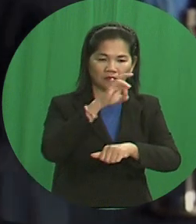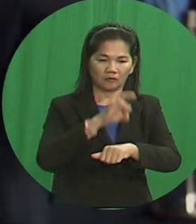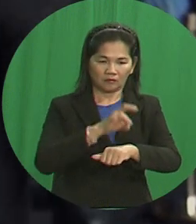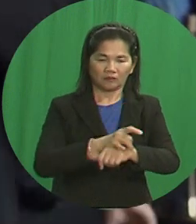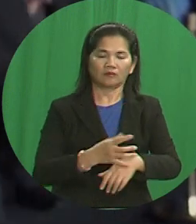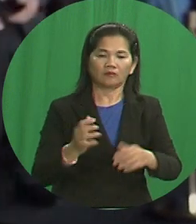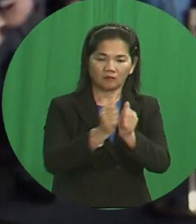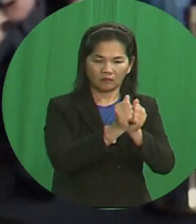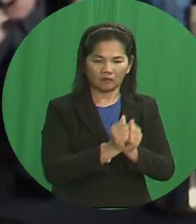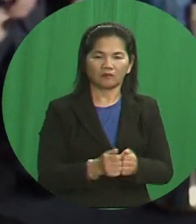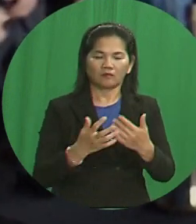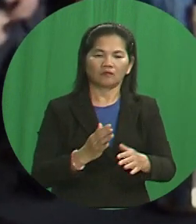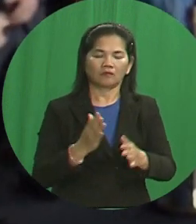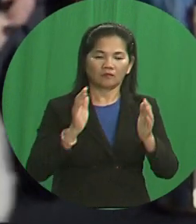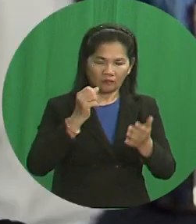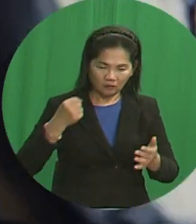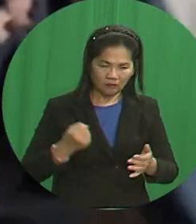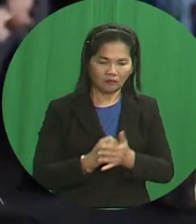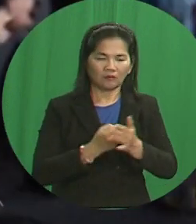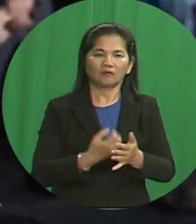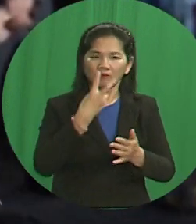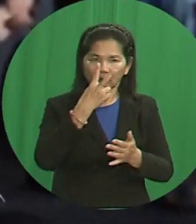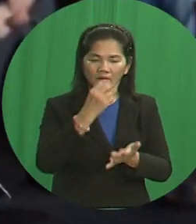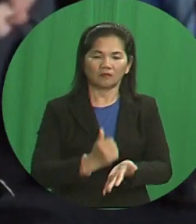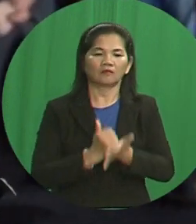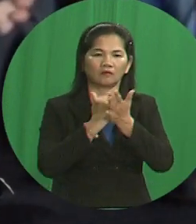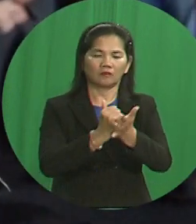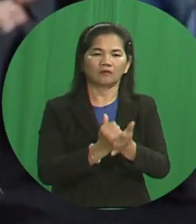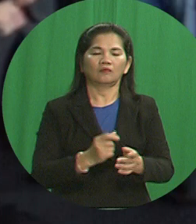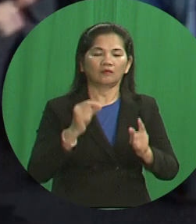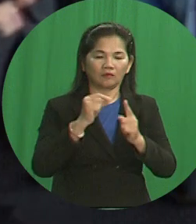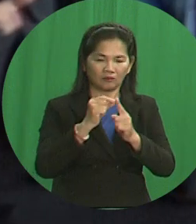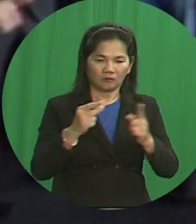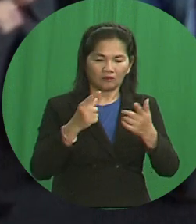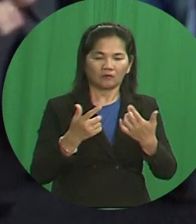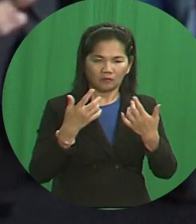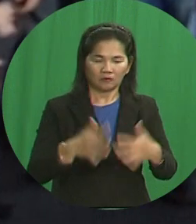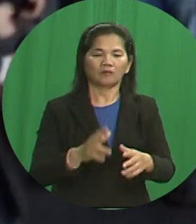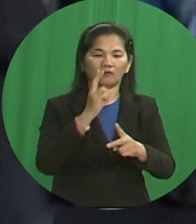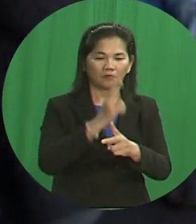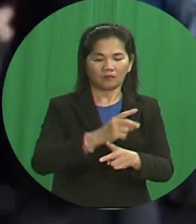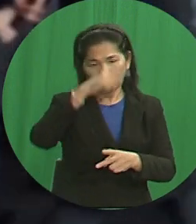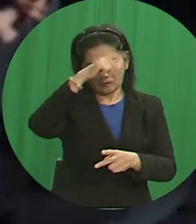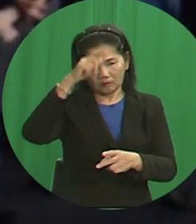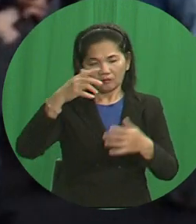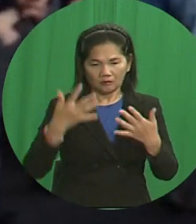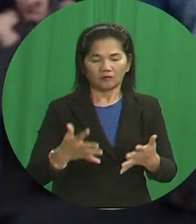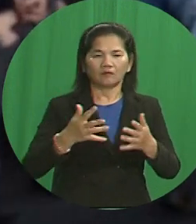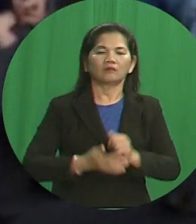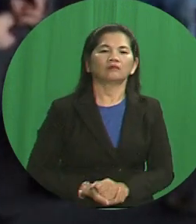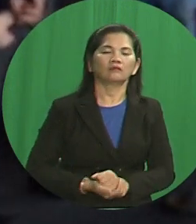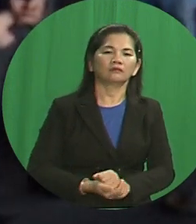រួបរមគ្នានៅពីក្រោយកិច្ចប្រឹងប្រែងរួមដើម្បីជួយគាំទ្រប្រជាជនស៊ីរីហើយសូមទុករឿងនយោបាយមួយឡែកសិ